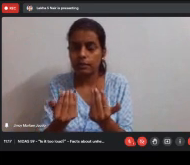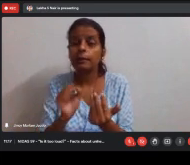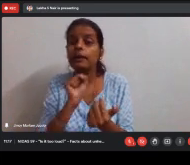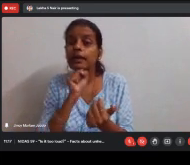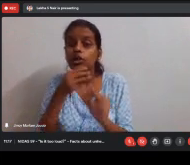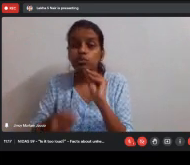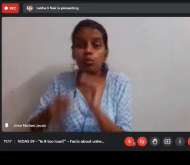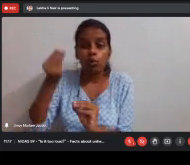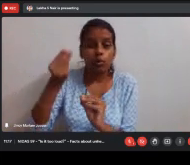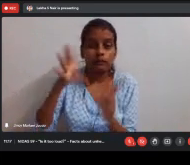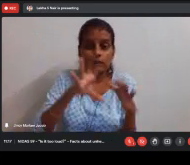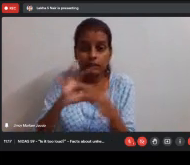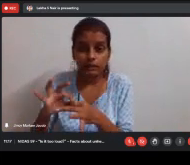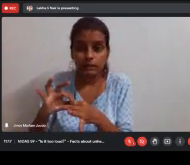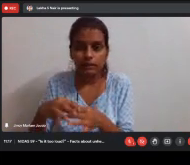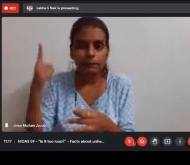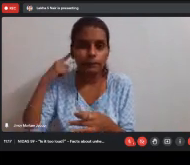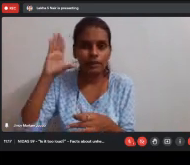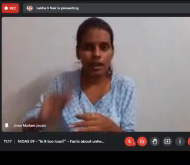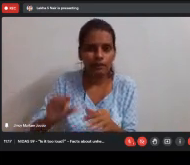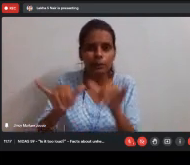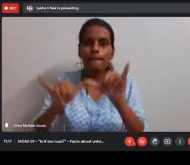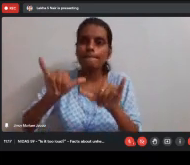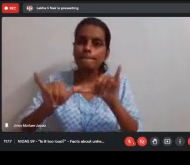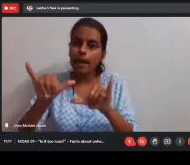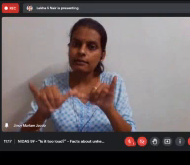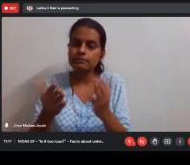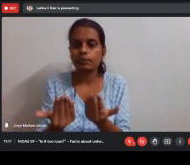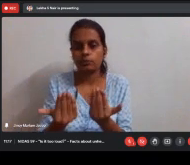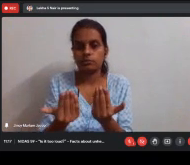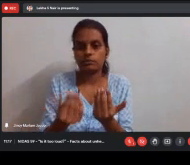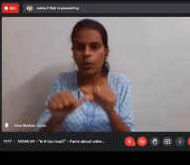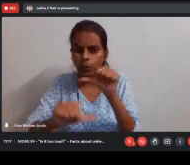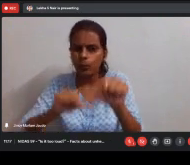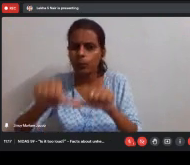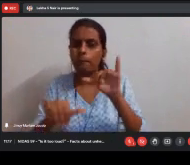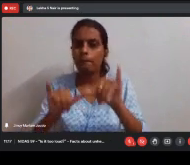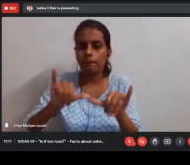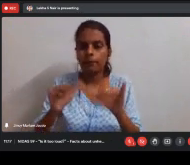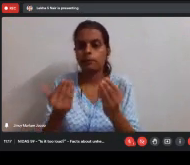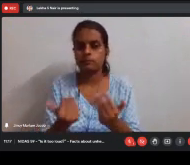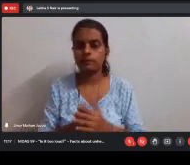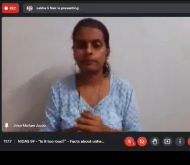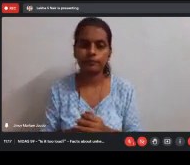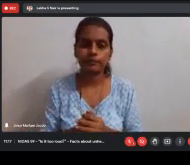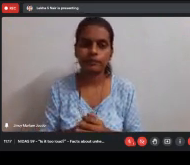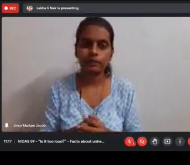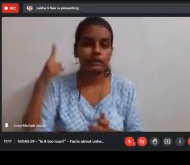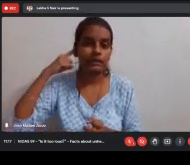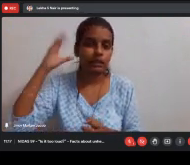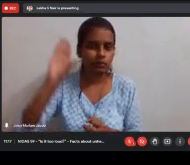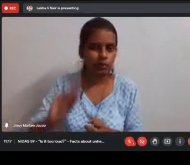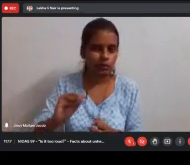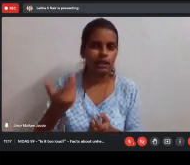നമുക്ക് വരാനിരിക്കുന്ന ആ ഒരു കാര്യം ഒന്നുകിൽ അത് നേരത്തെ ആകാം, അല്ലെങ്കിൽ അതിന്റെ തോത് ഭയങ്കരമായിട്ടും കൂട്ടാം, ത്വരിതപ്പെടുത്താം.